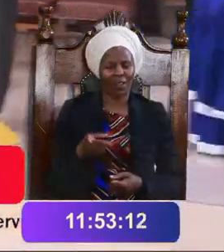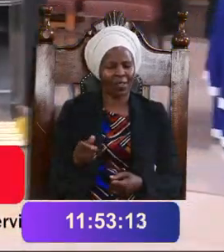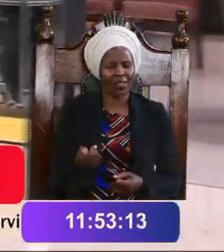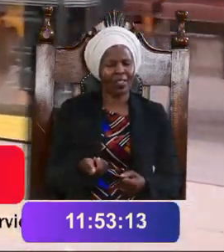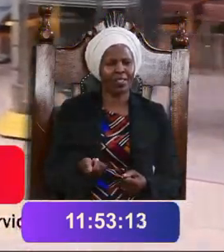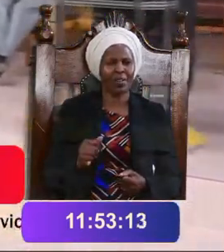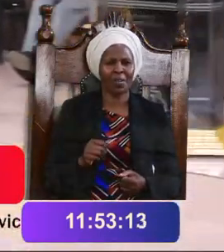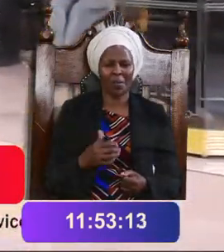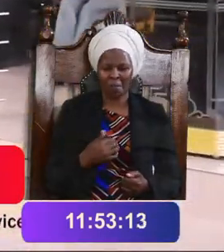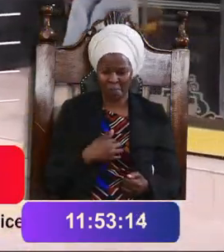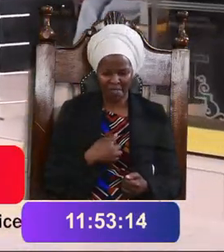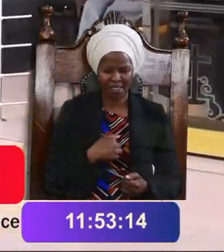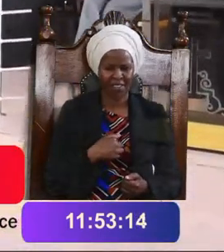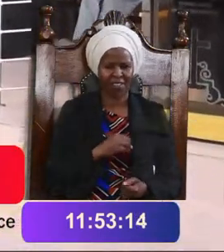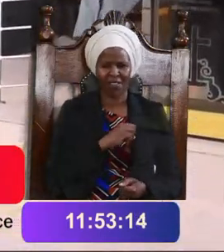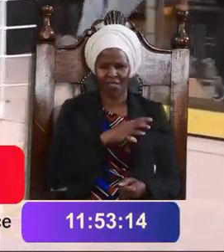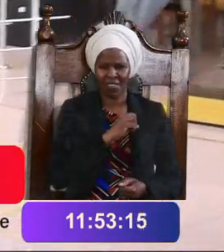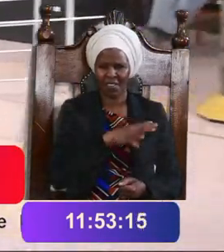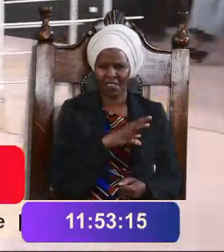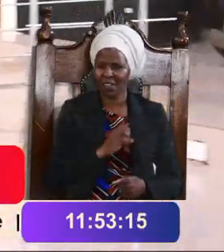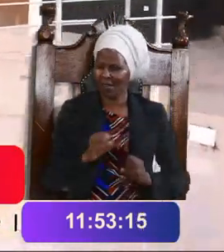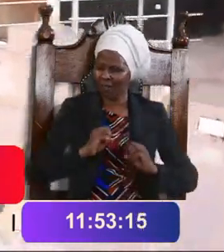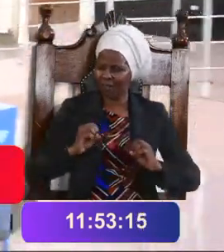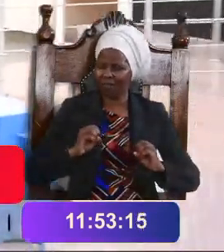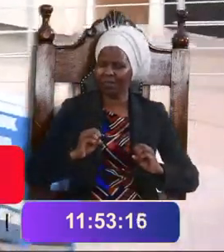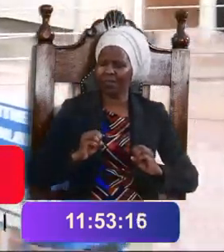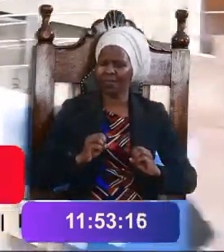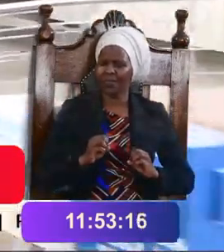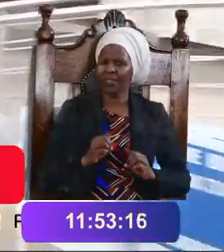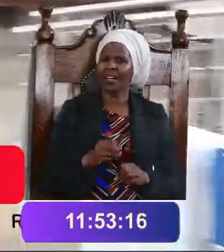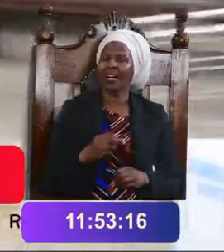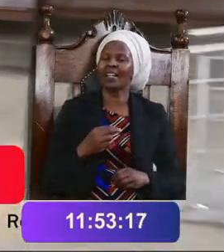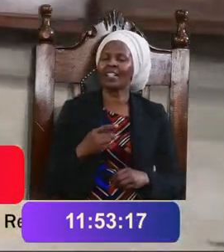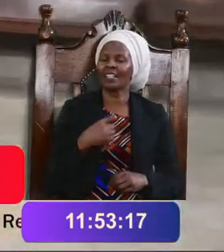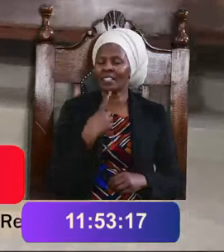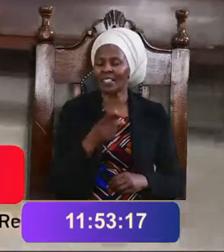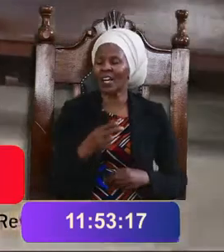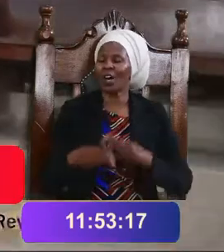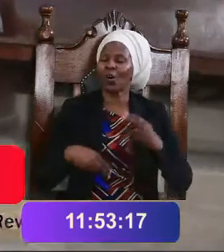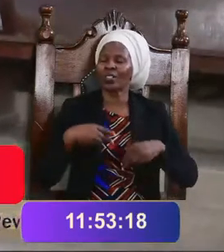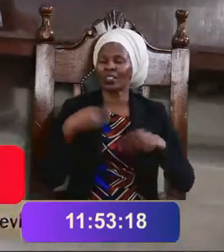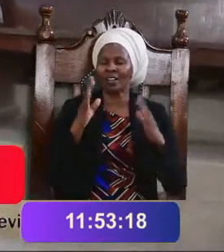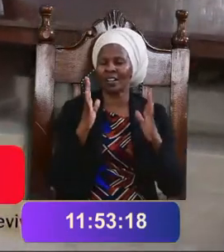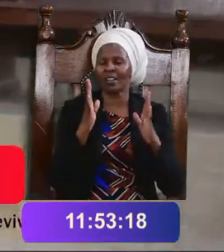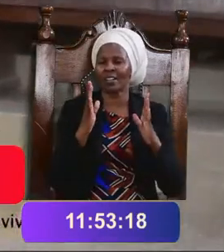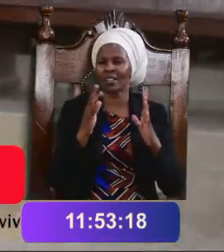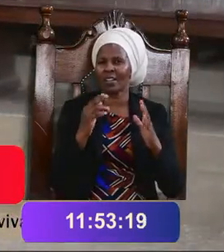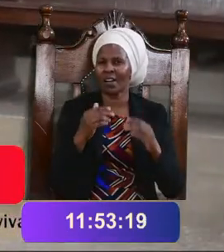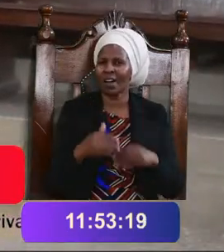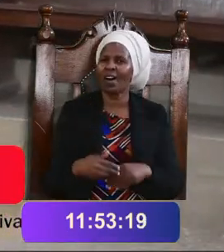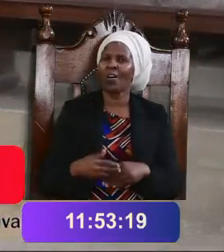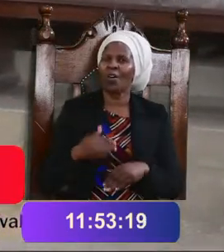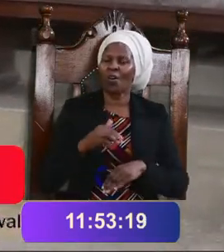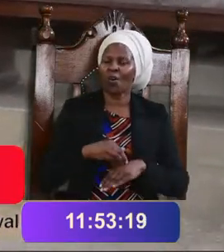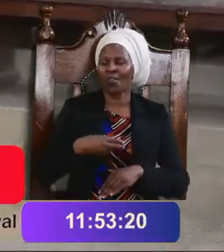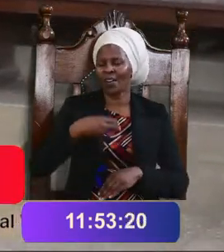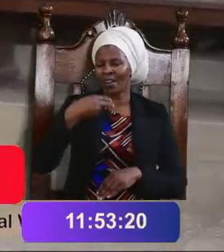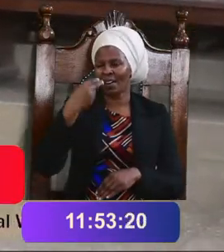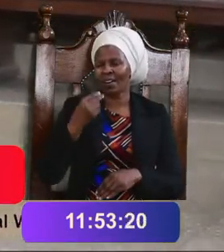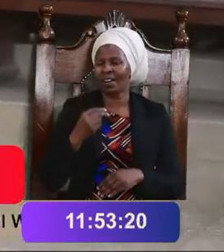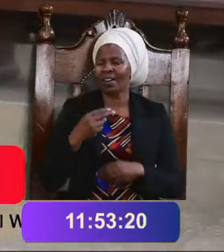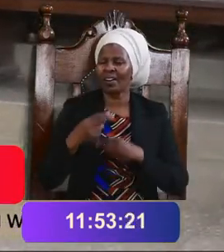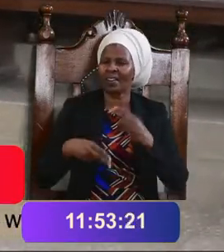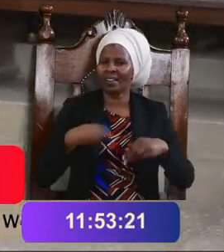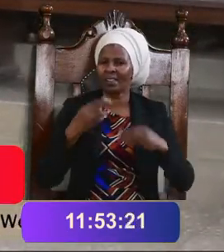sikuogopi. Umenipata, lakini pia nitakwambia hozana kwa uso wako. Nimesema hozana juu zaidi. Hozana